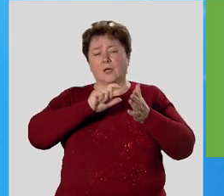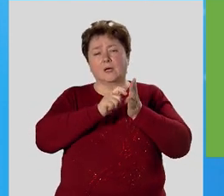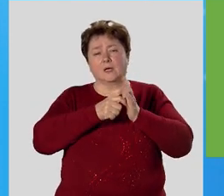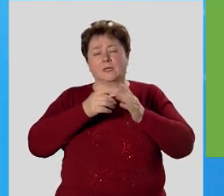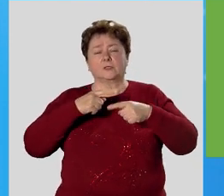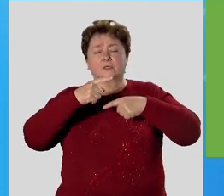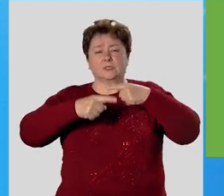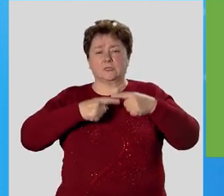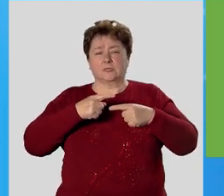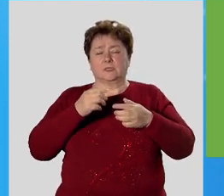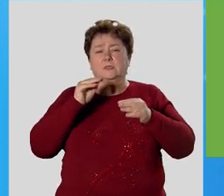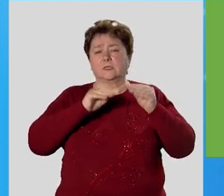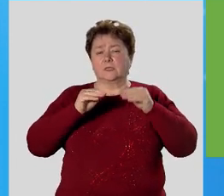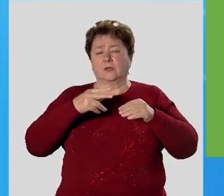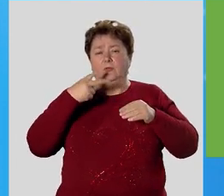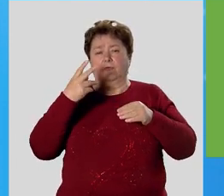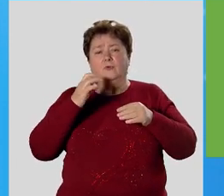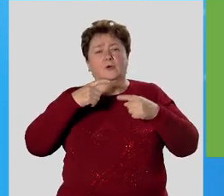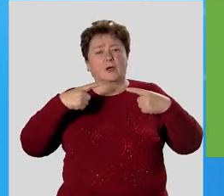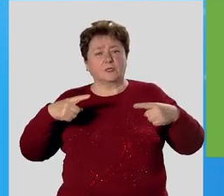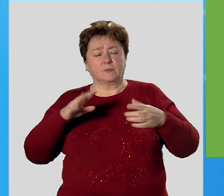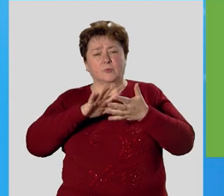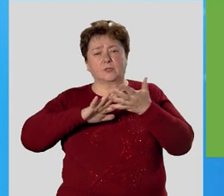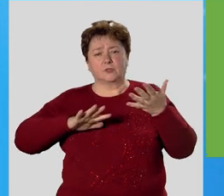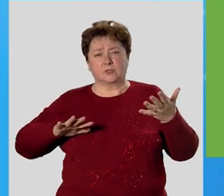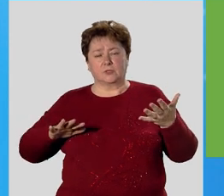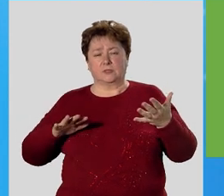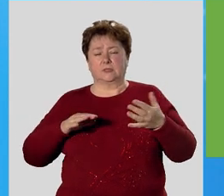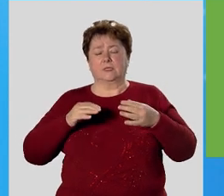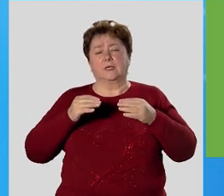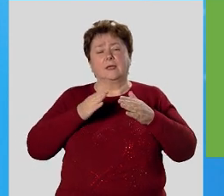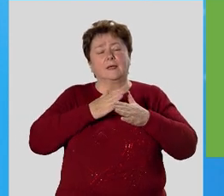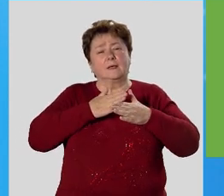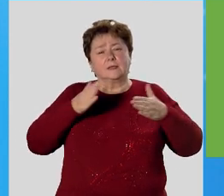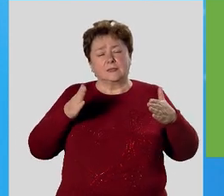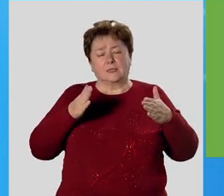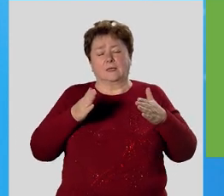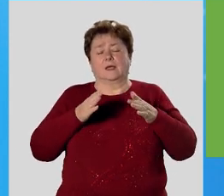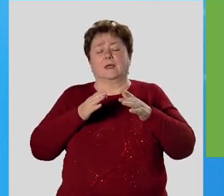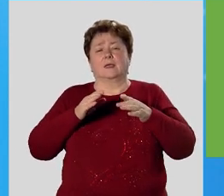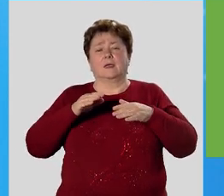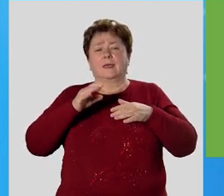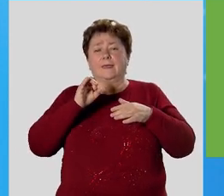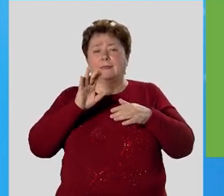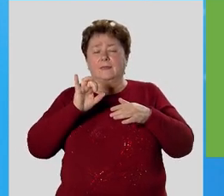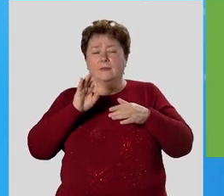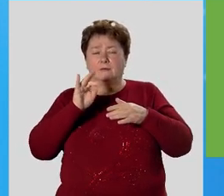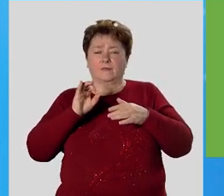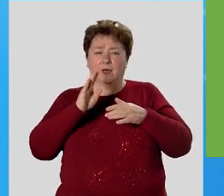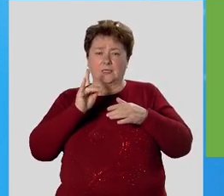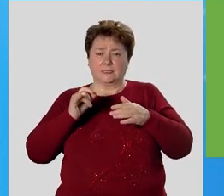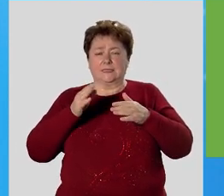цикл состоит из двух разных по продолжительности интервалов – интерфазы